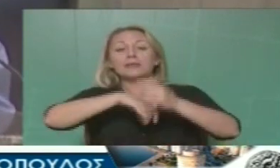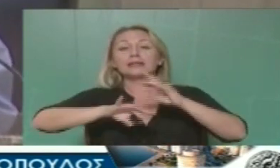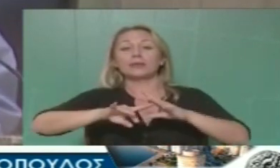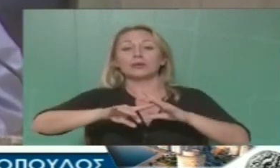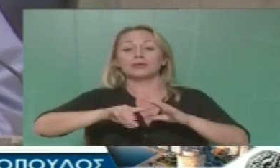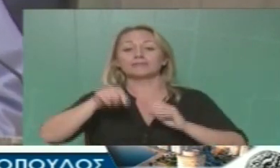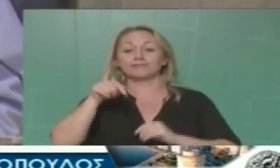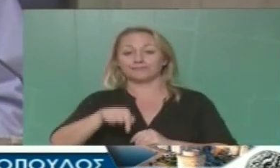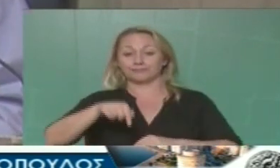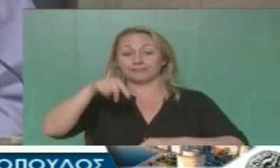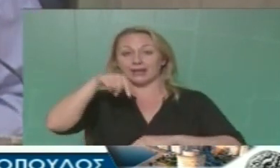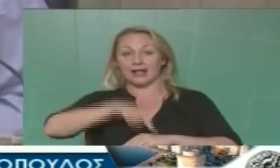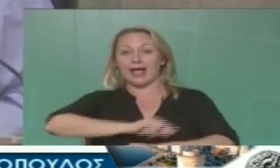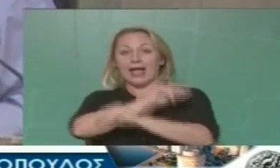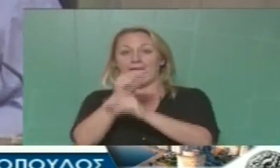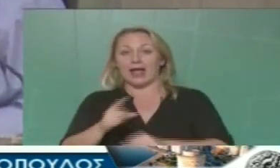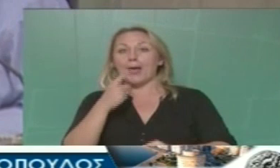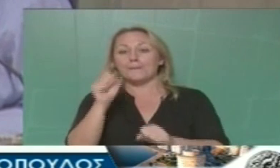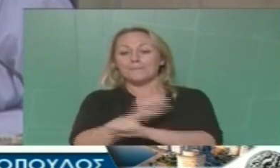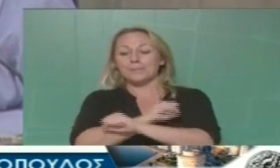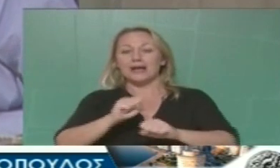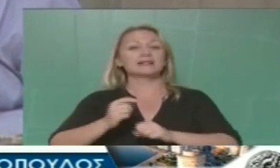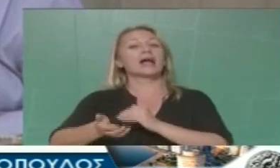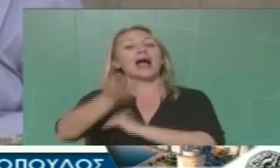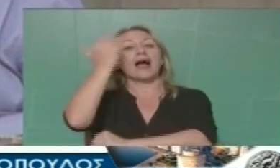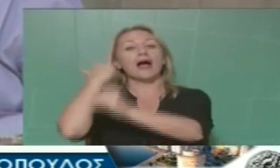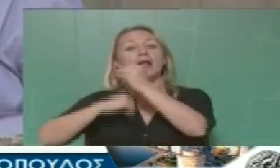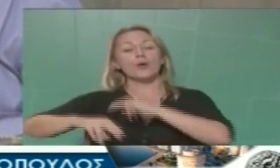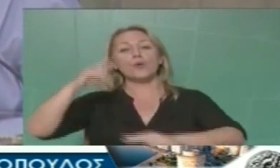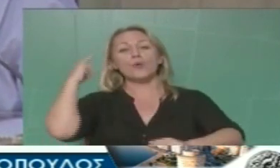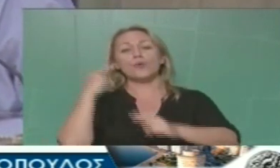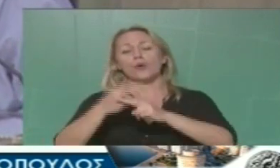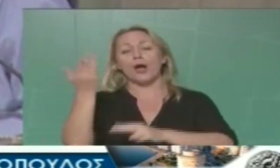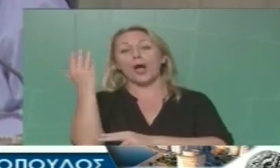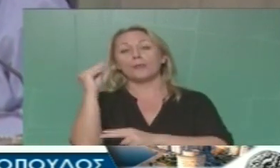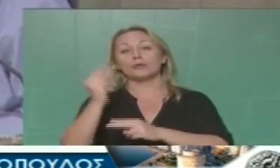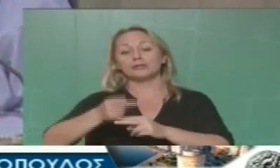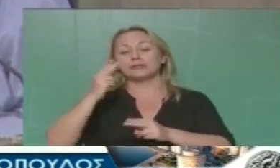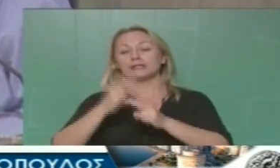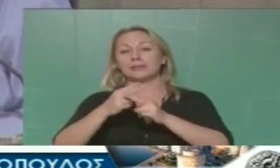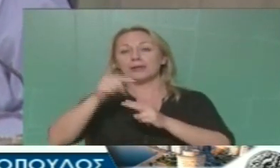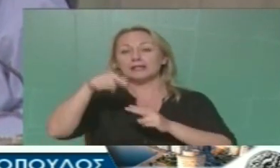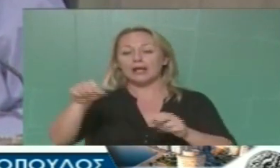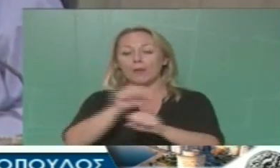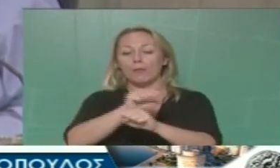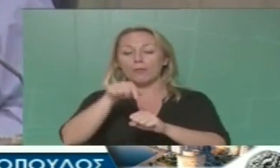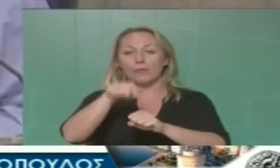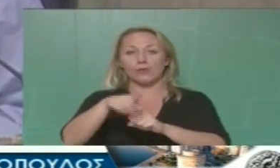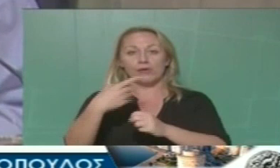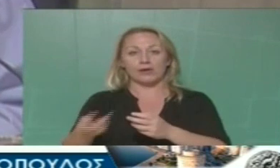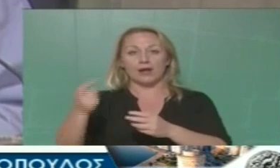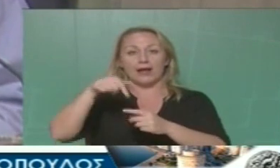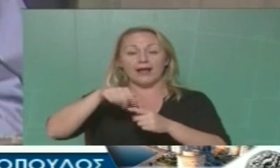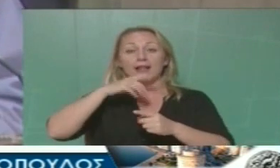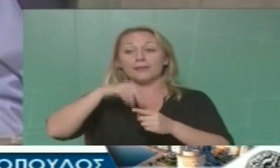Αυτή η δήλωση ναρκοθετεί αρχαιότητες τεράστιες ιστορικής και εμπλουτιστικής αξίας. Παρατείνει ακόμα περισσότερο